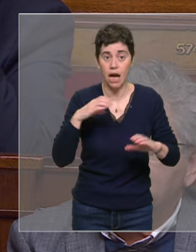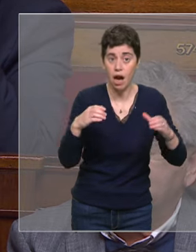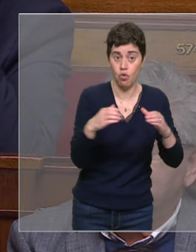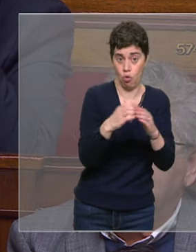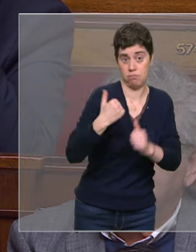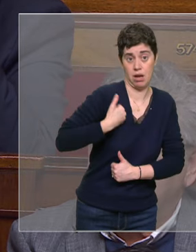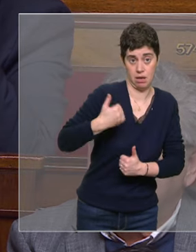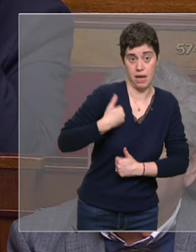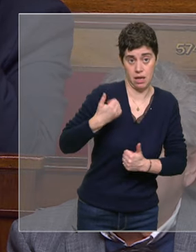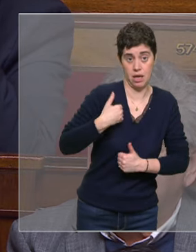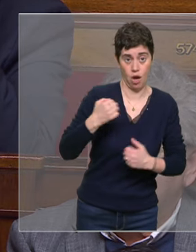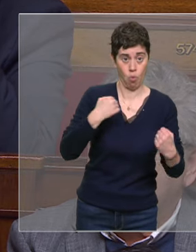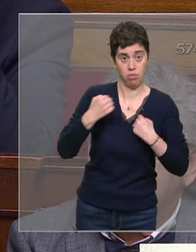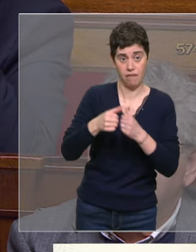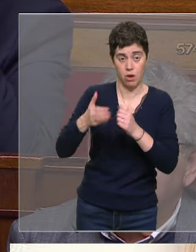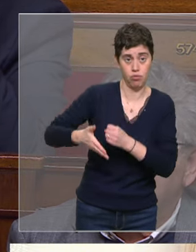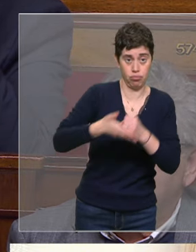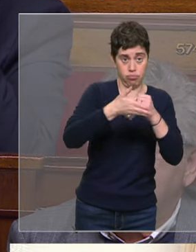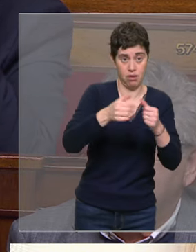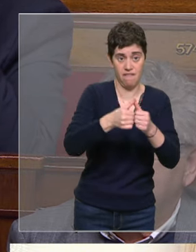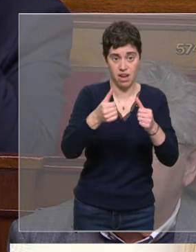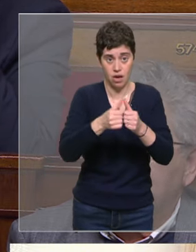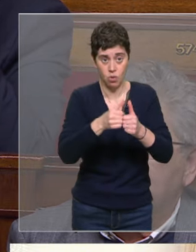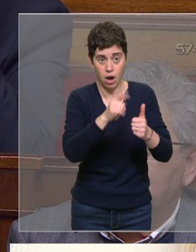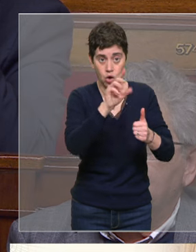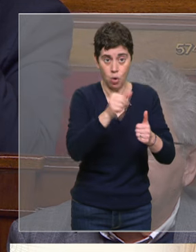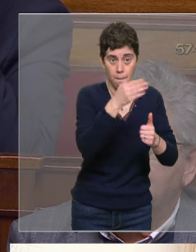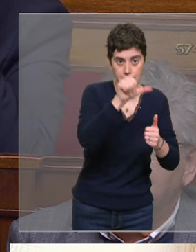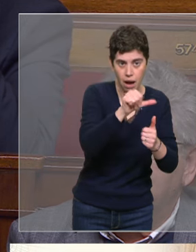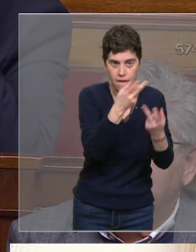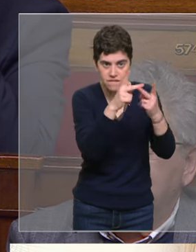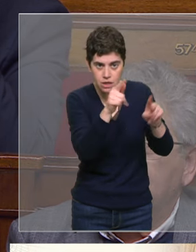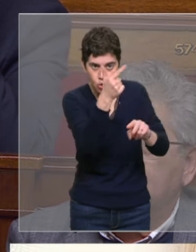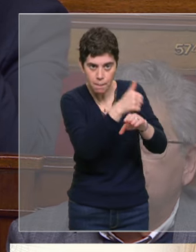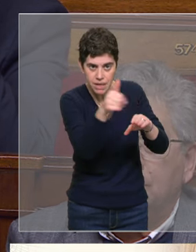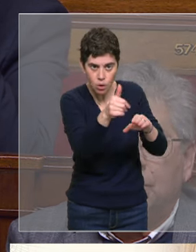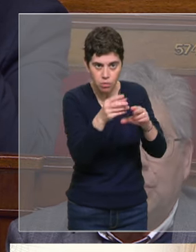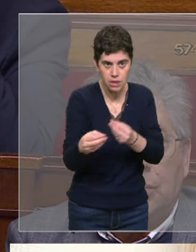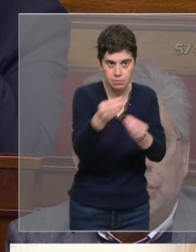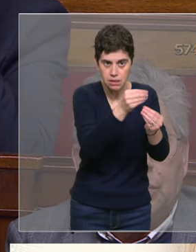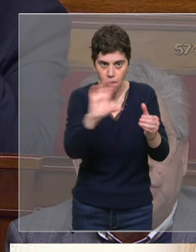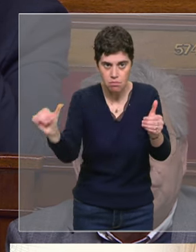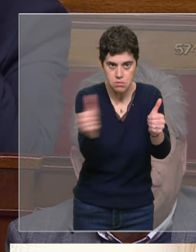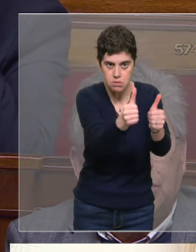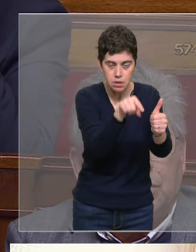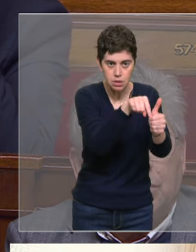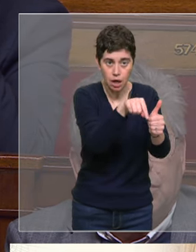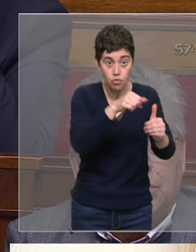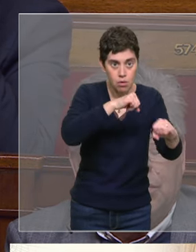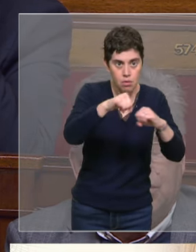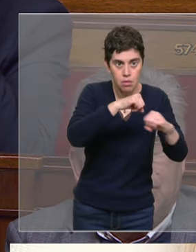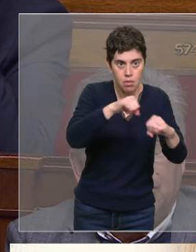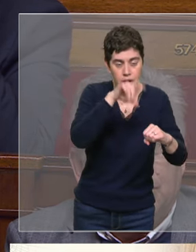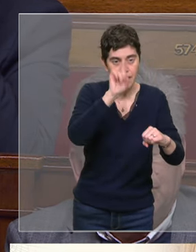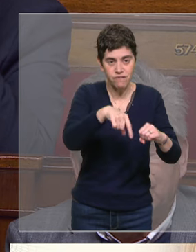Rwanda, selon les rapports des Nations Unies, s'est rapproché de Goma, ville de 2 millions d'habitants. Nous avons le devoir d'agir. Il a fallu attendre un